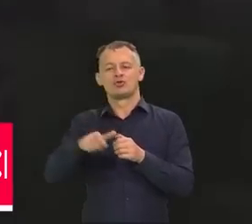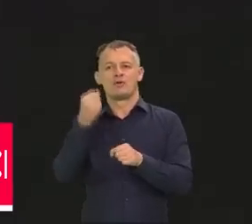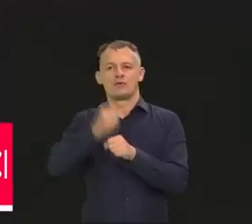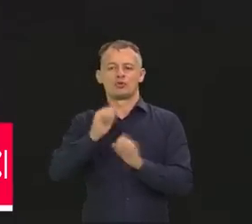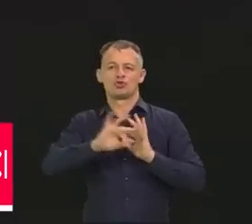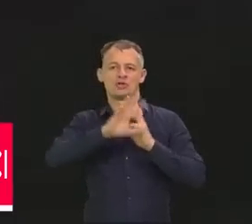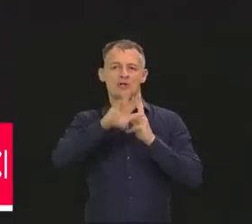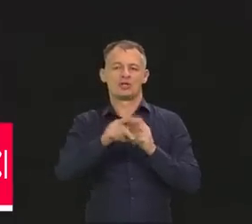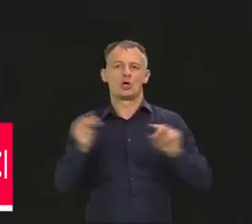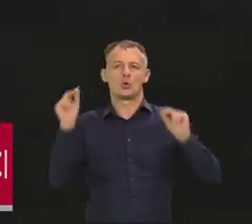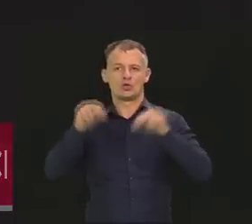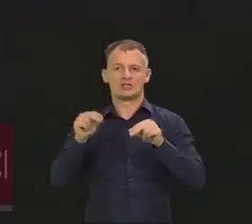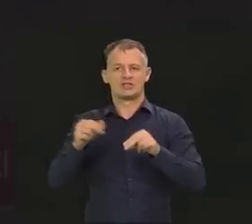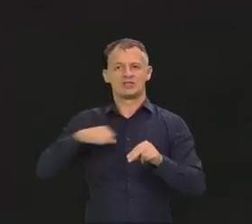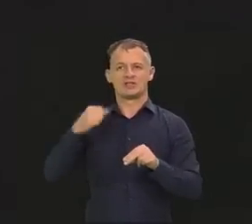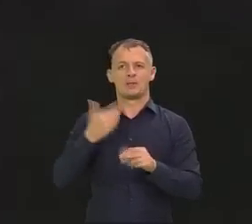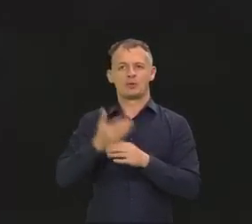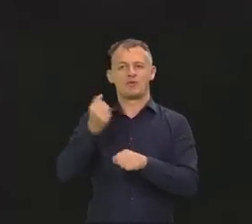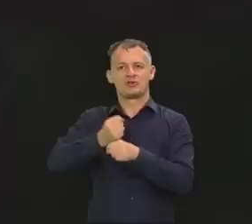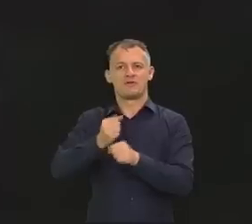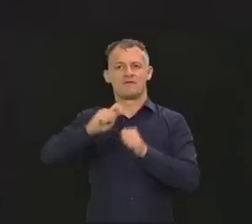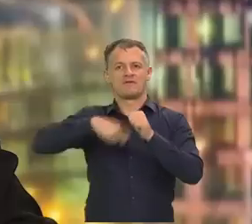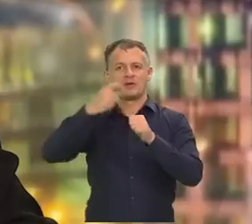tinerii realizatori de film.